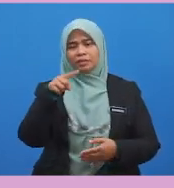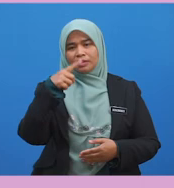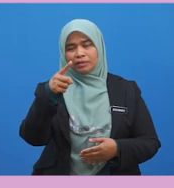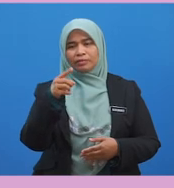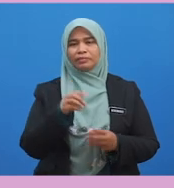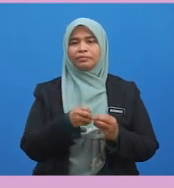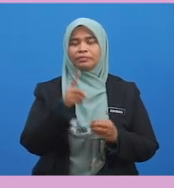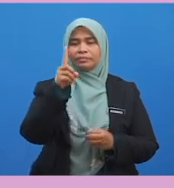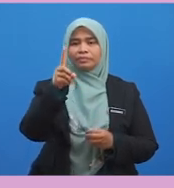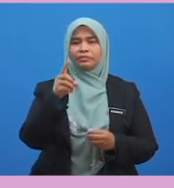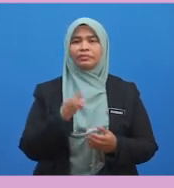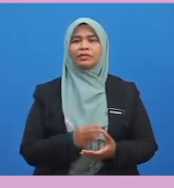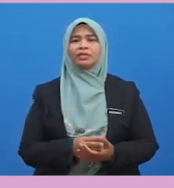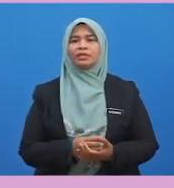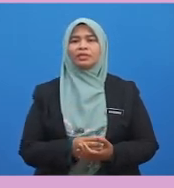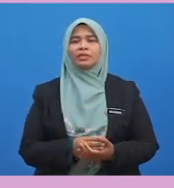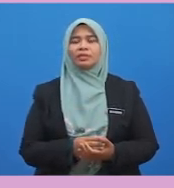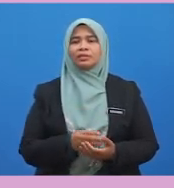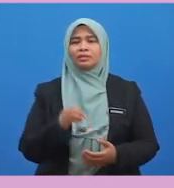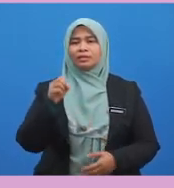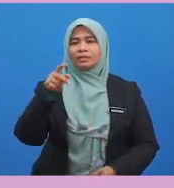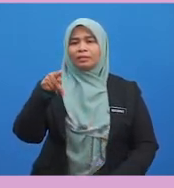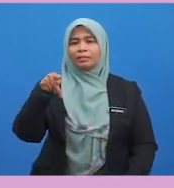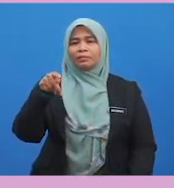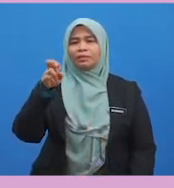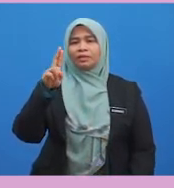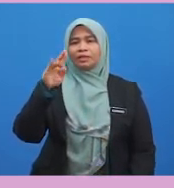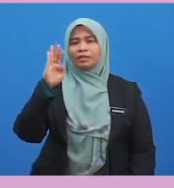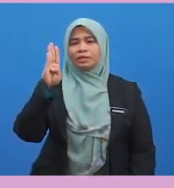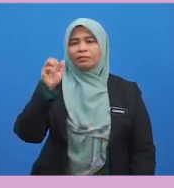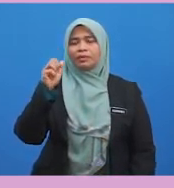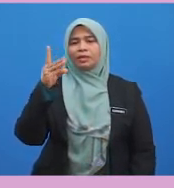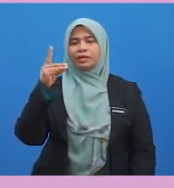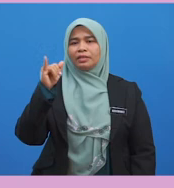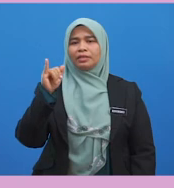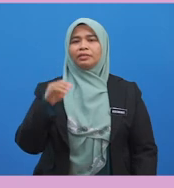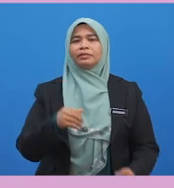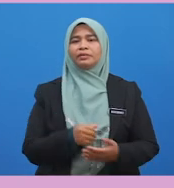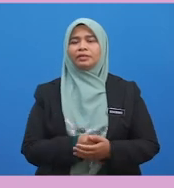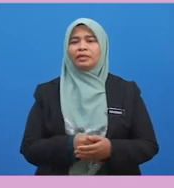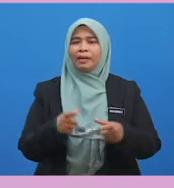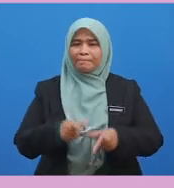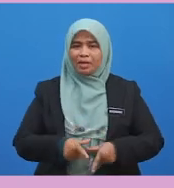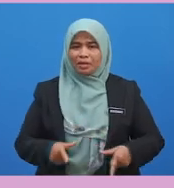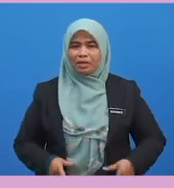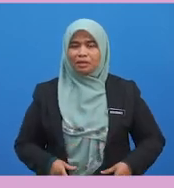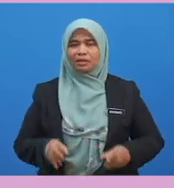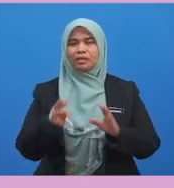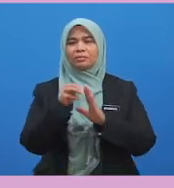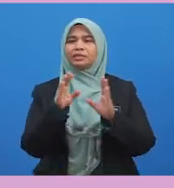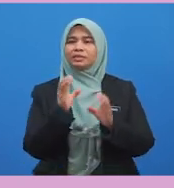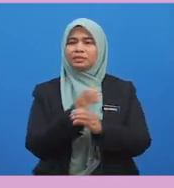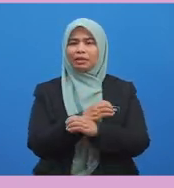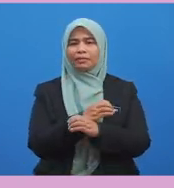Pertama, pribadi stabil. Kedua, berani mencabar amalan